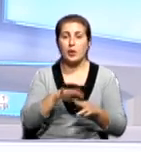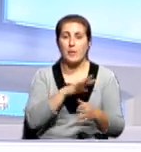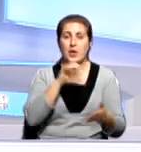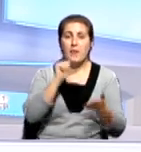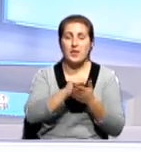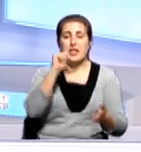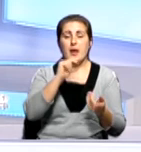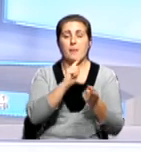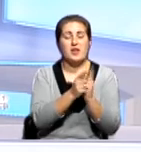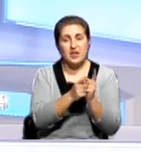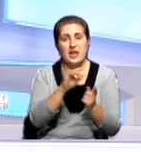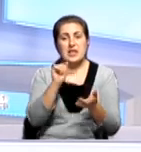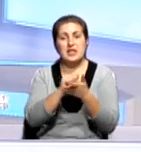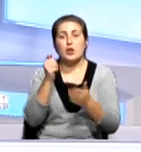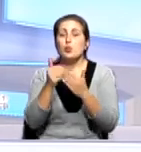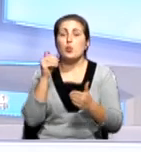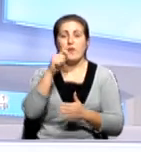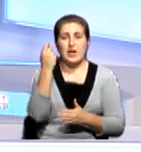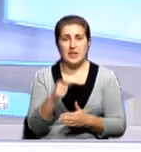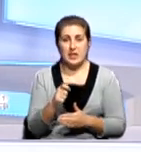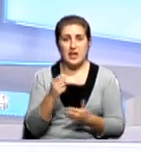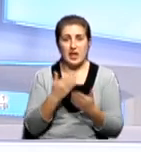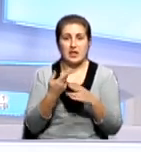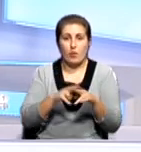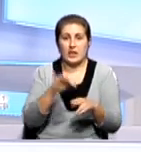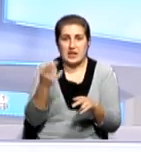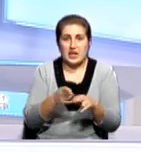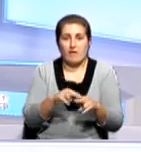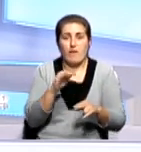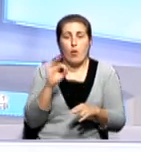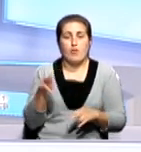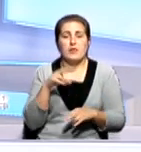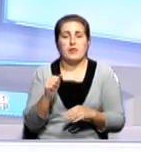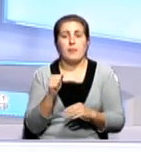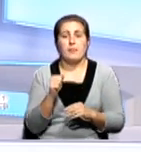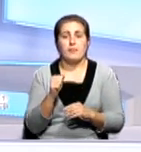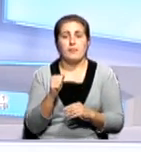переведена изданная до войны это вот из этого фонда